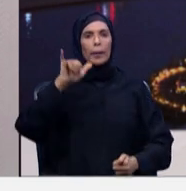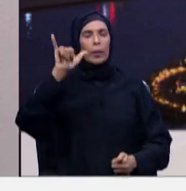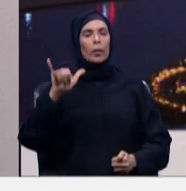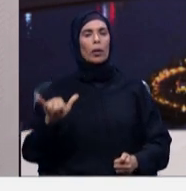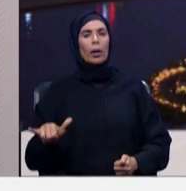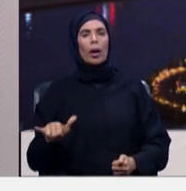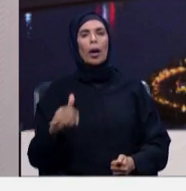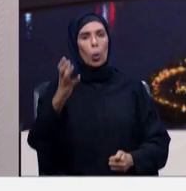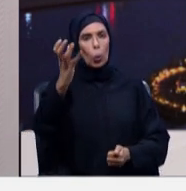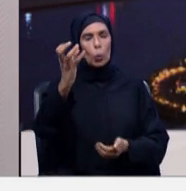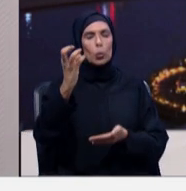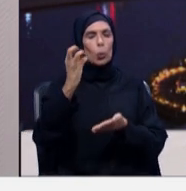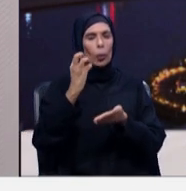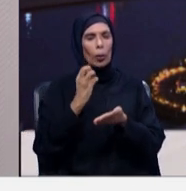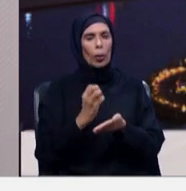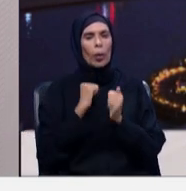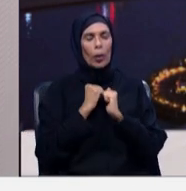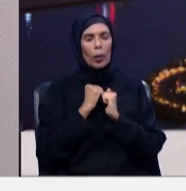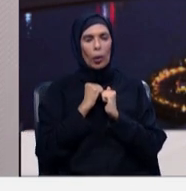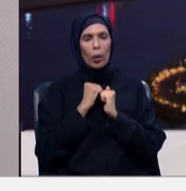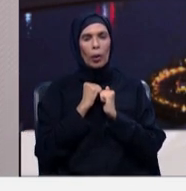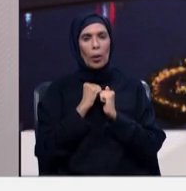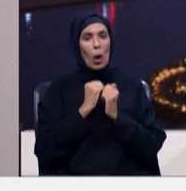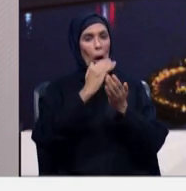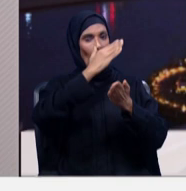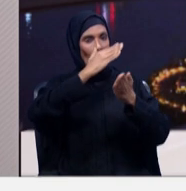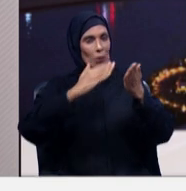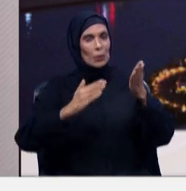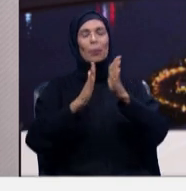الحصول على حصة الأسد في هذه